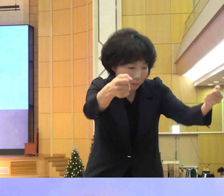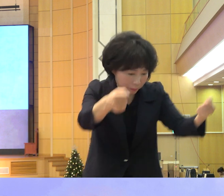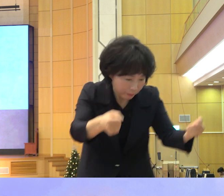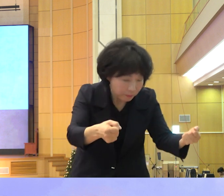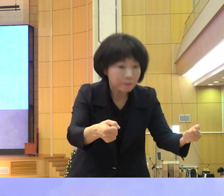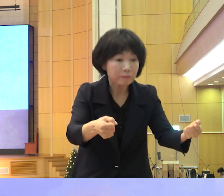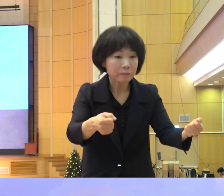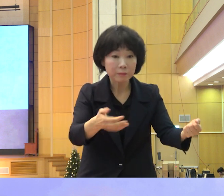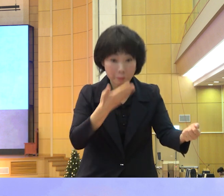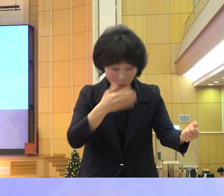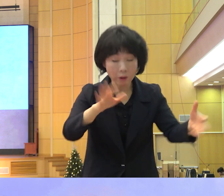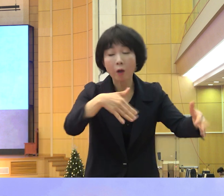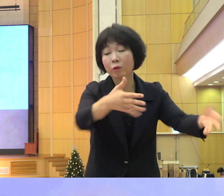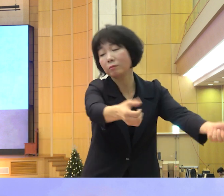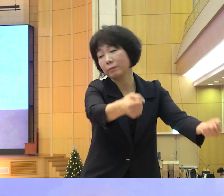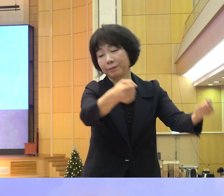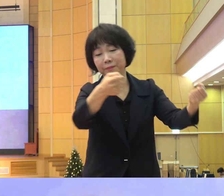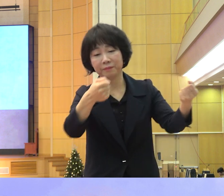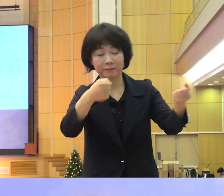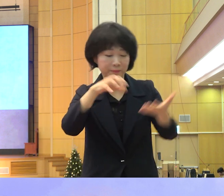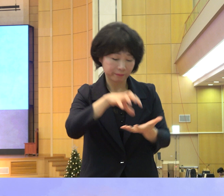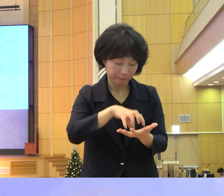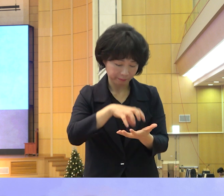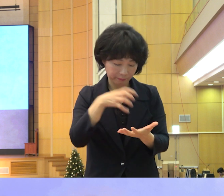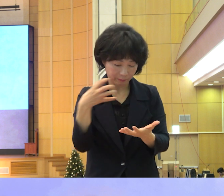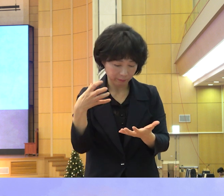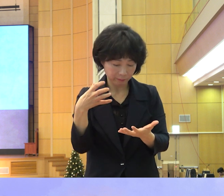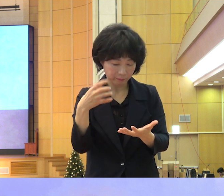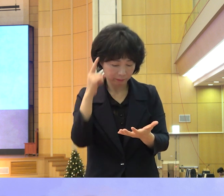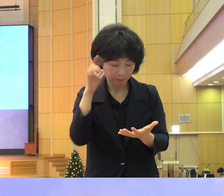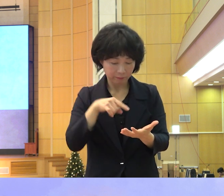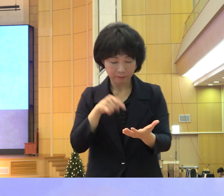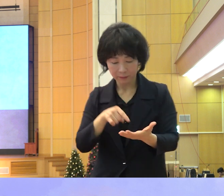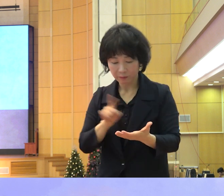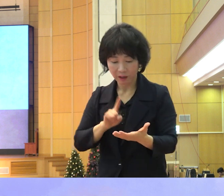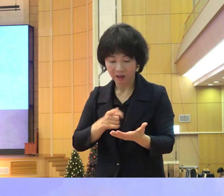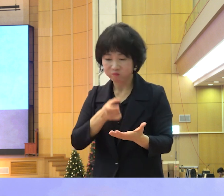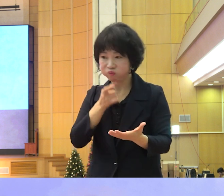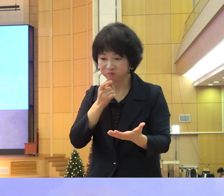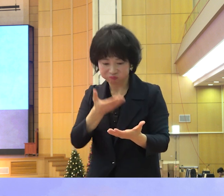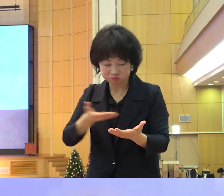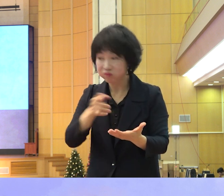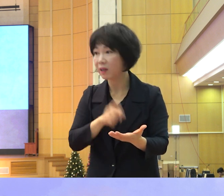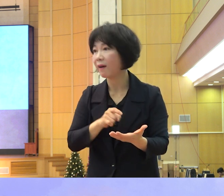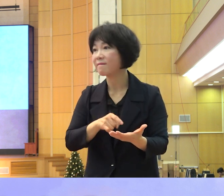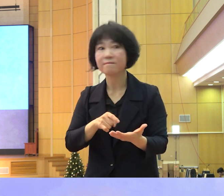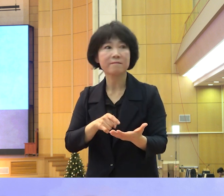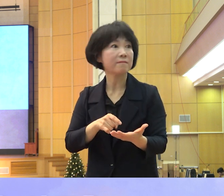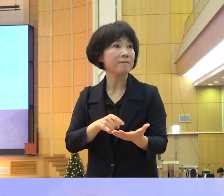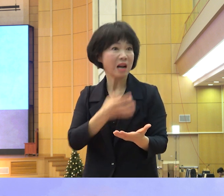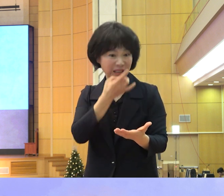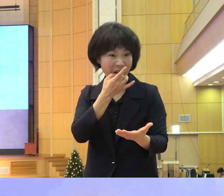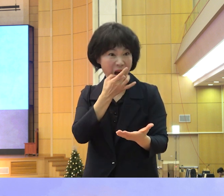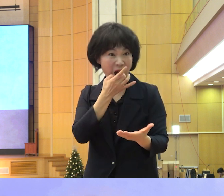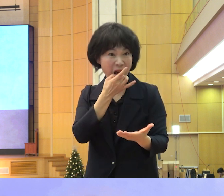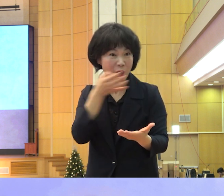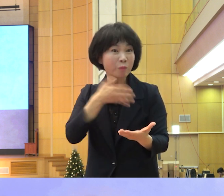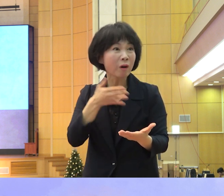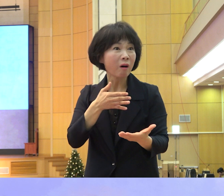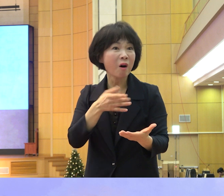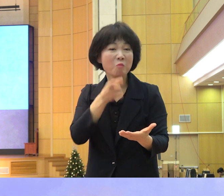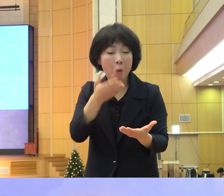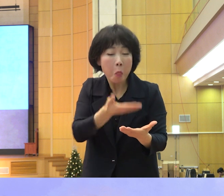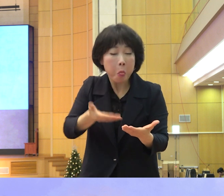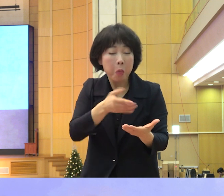밥그릇 뚜껑을 이렇게 덮어놨는데 딱 먹으려고 열어놨더니 숭늉이야, 숭늉. 밥알 몇 개 들어있고 그냥